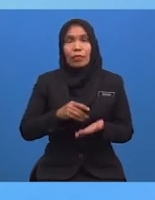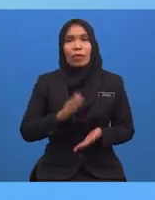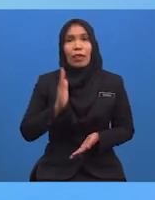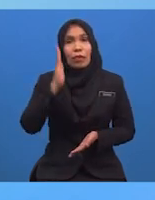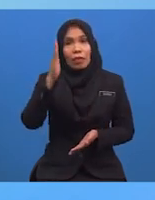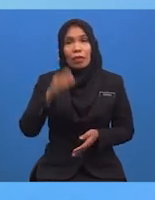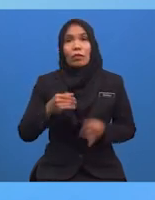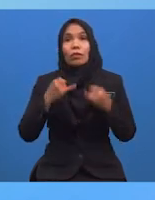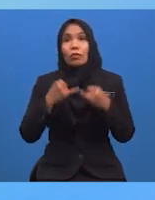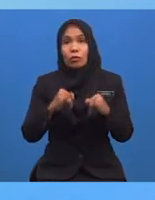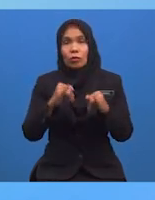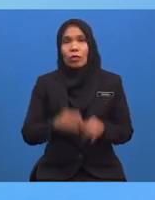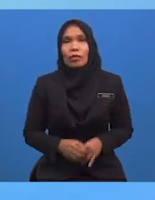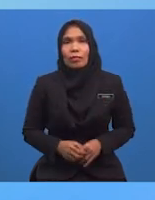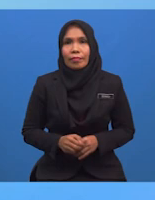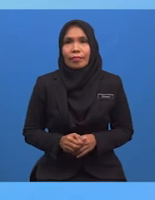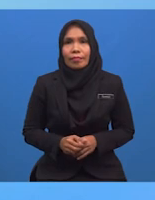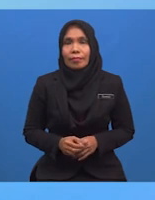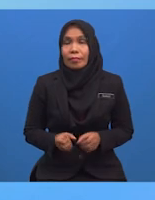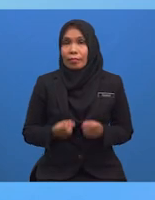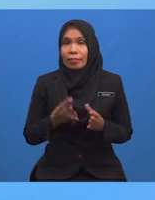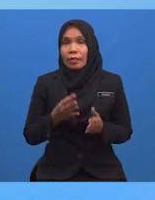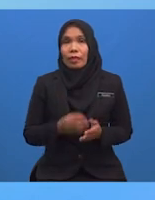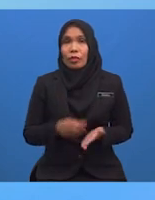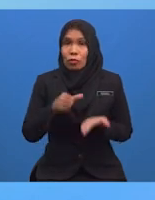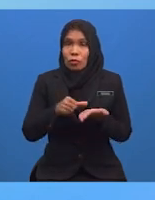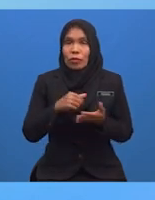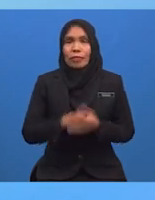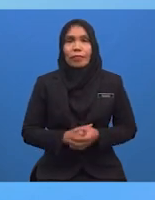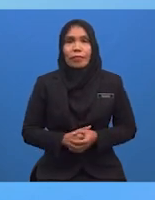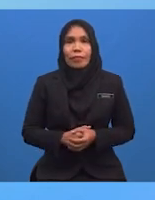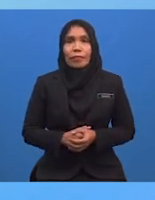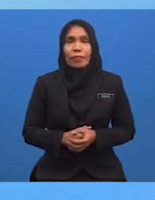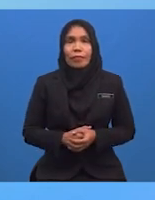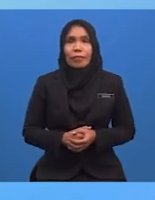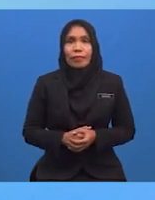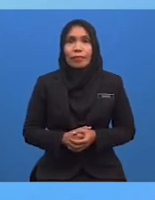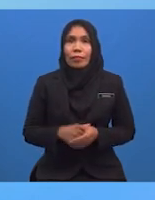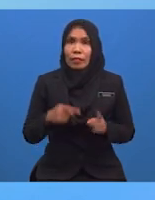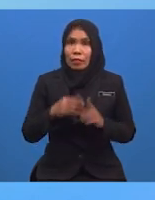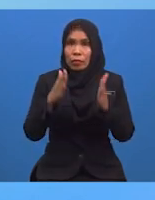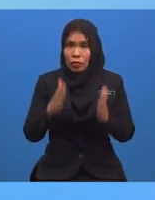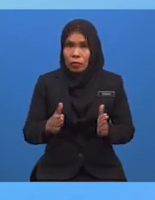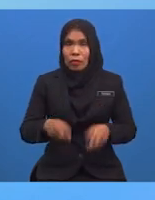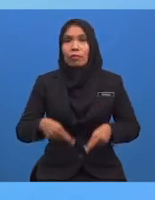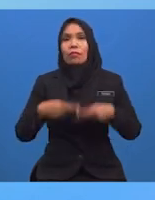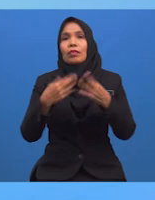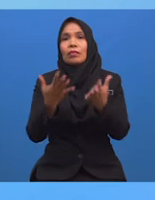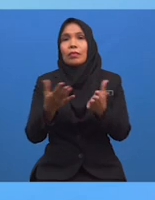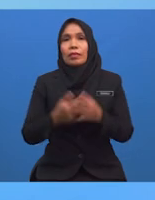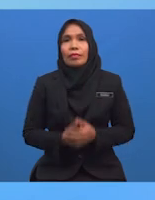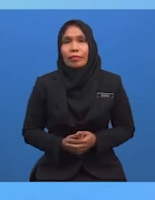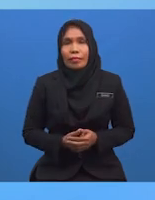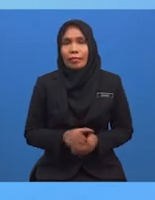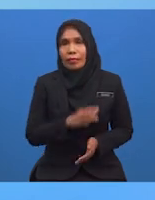panjang dan mengurangkan bil-bil perbendaharaan jangka pendek kepada orang ramai dan